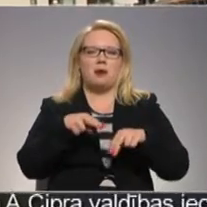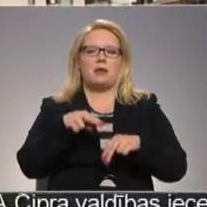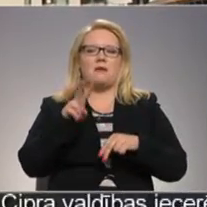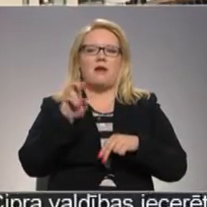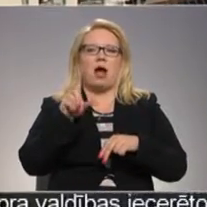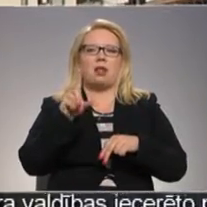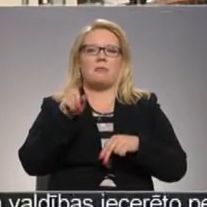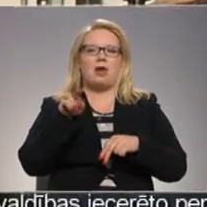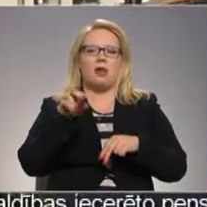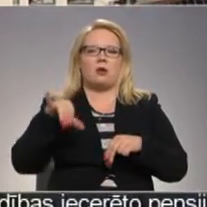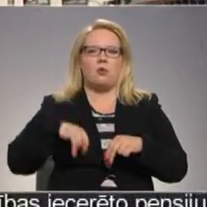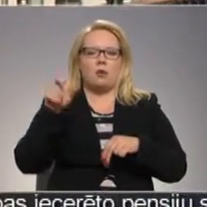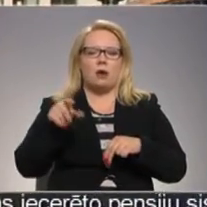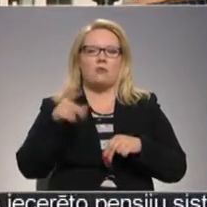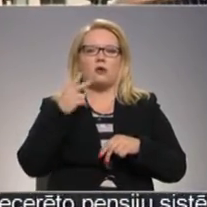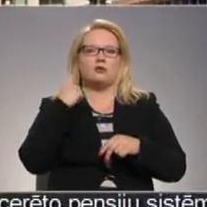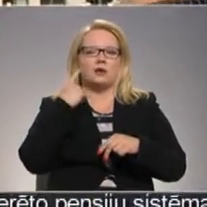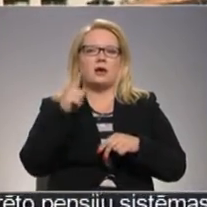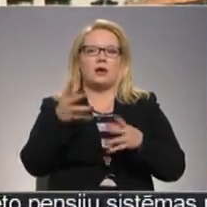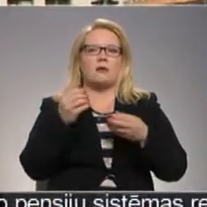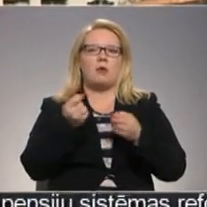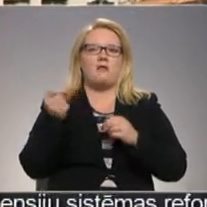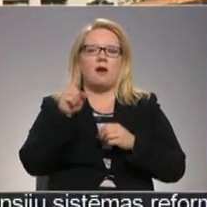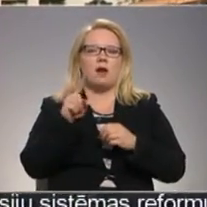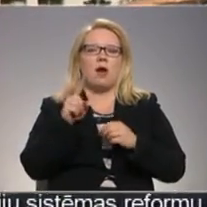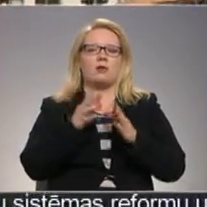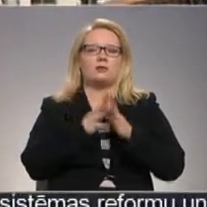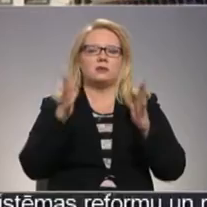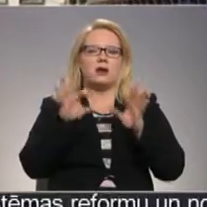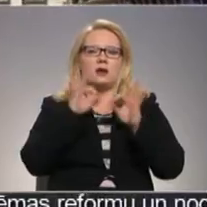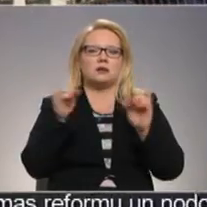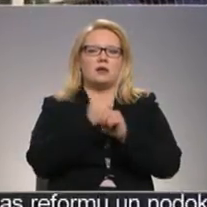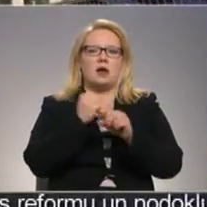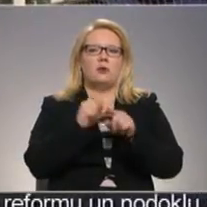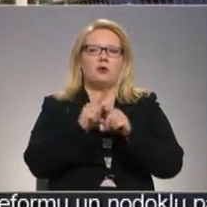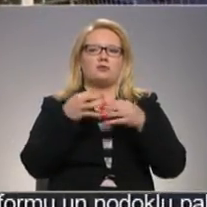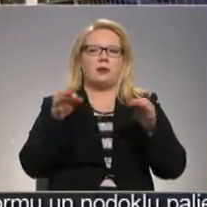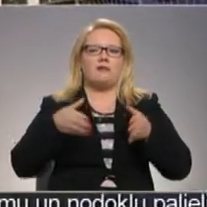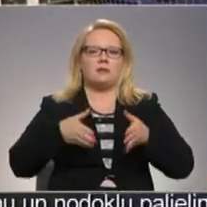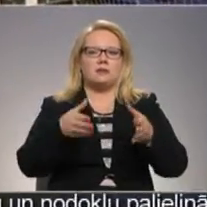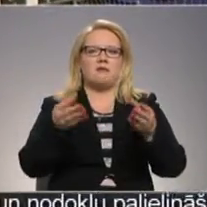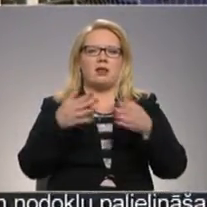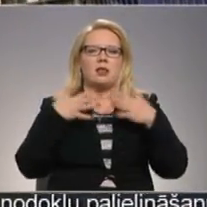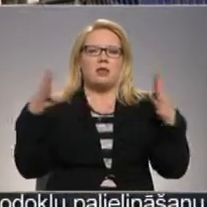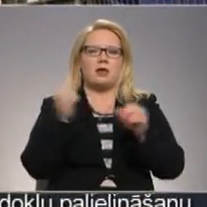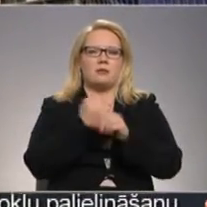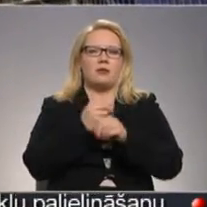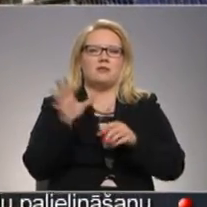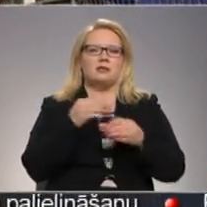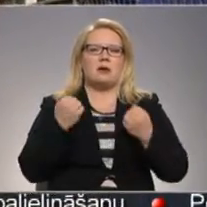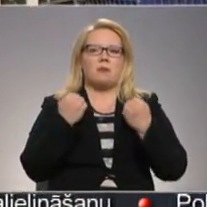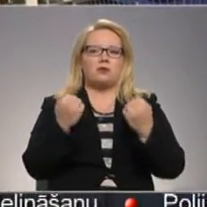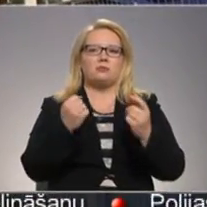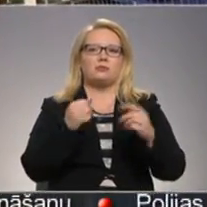tad ņemot vērā, ka jau tuvākajā laikā sāksies arī daudz vērienīgākie darbi uz Brīvības ielas. Visiem braucējiem, tostarp arī